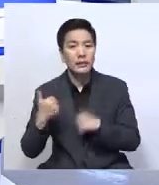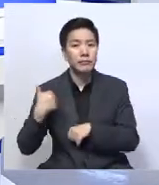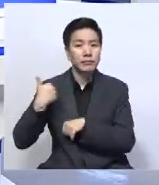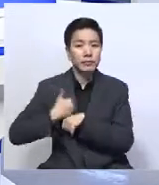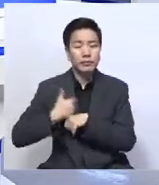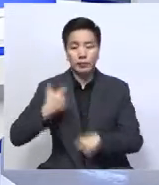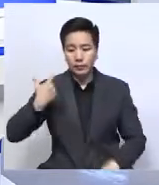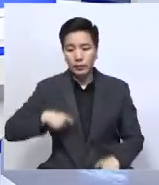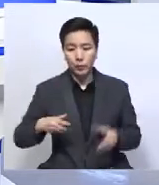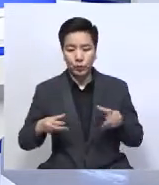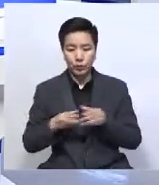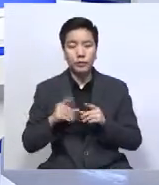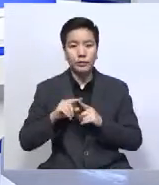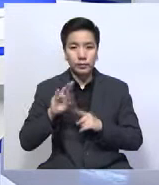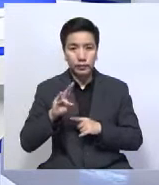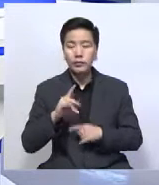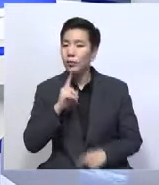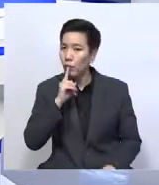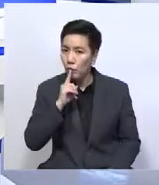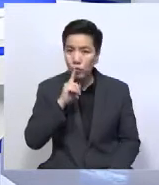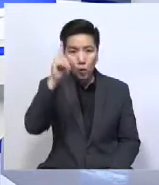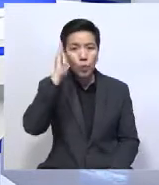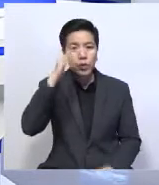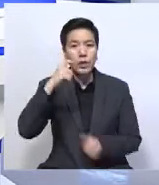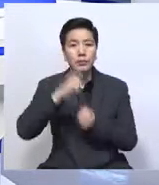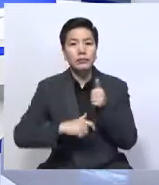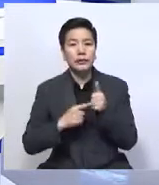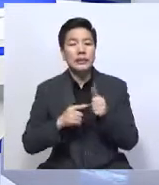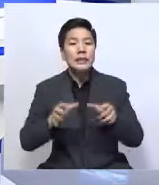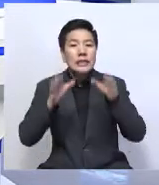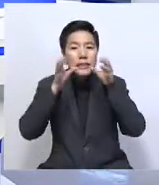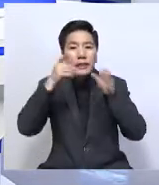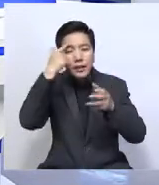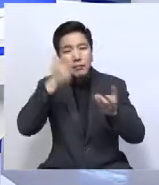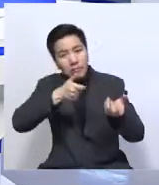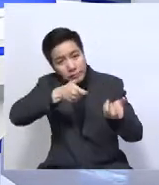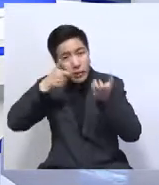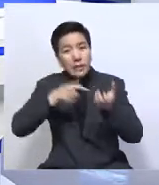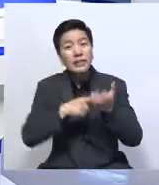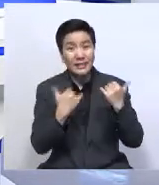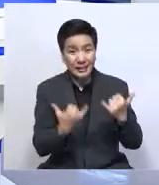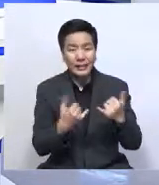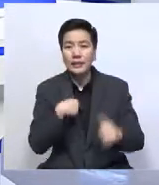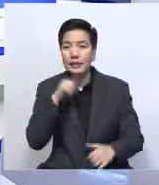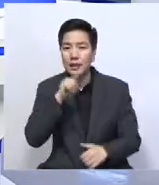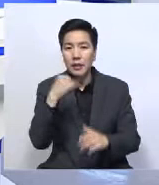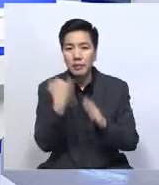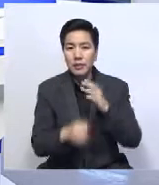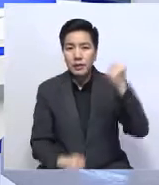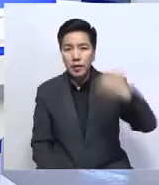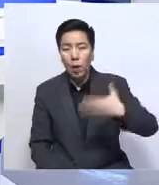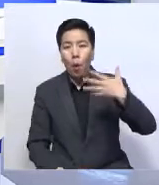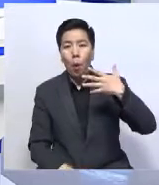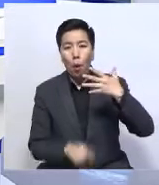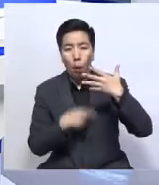างอธิบดีอัยการภาค7ที่เห็นสมควรสั่งฟ้องนายเปรมชัยในคดีเสือดำนะคะมีความเห็นสั่งฟ้องใน6ข้อหา